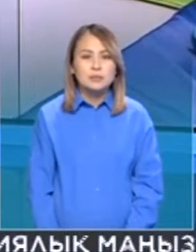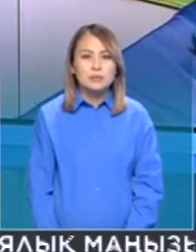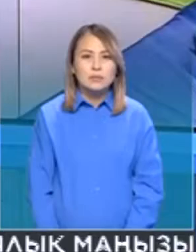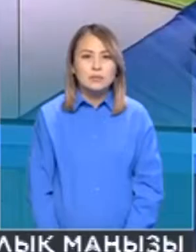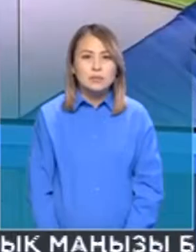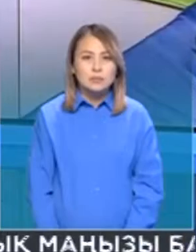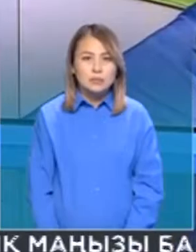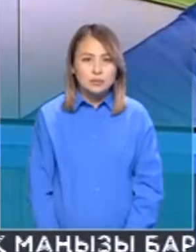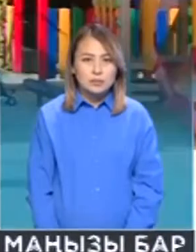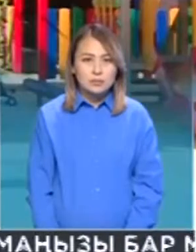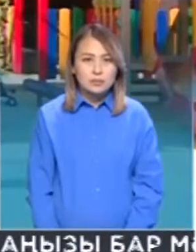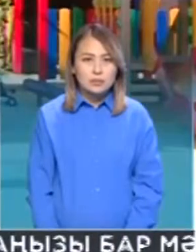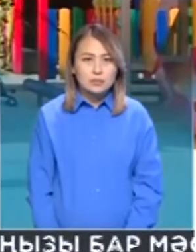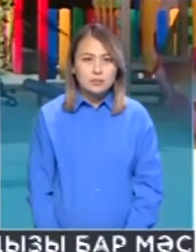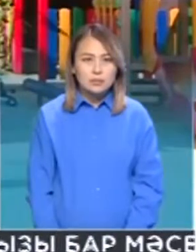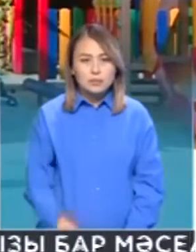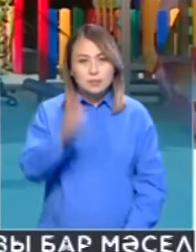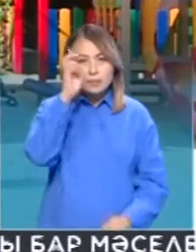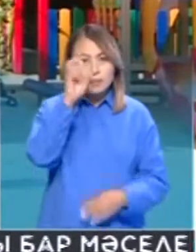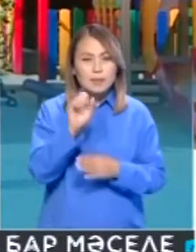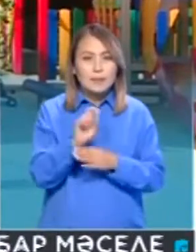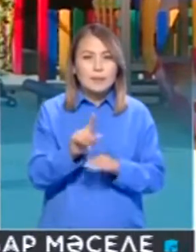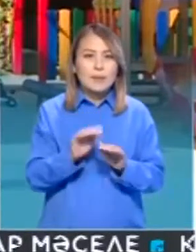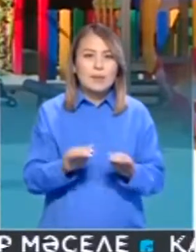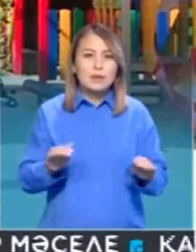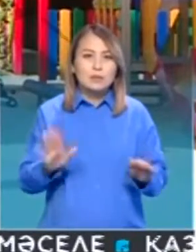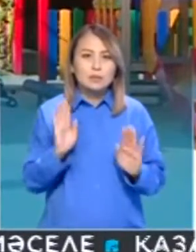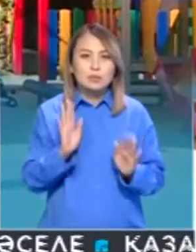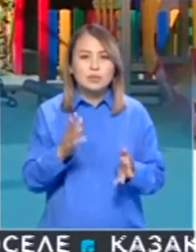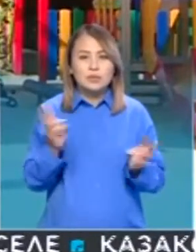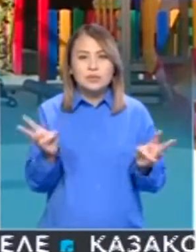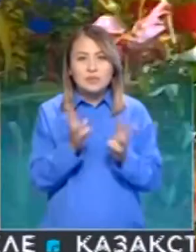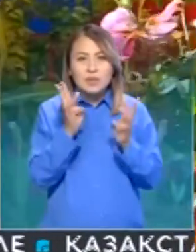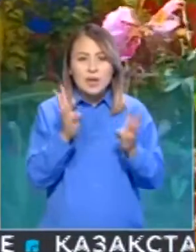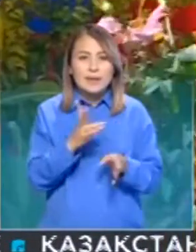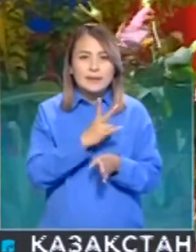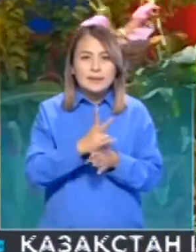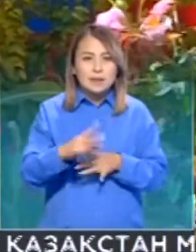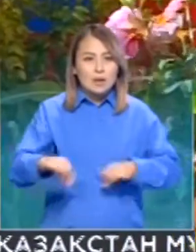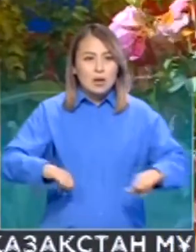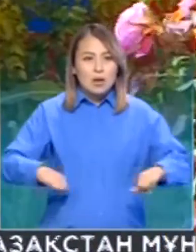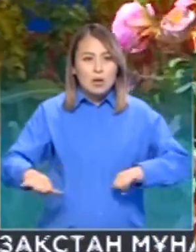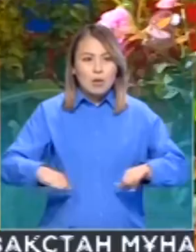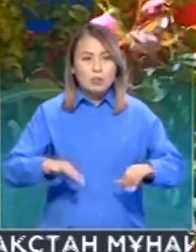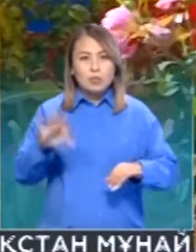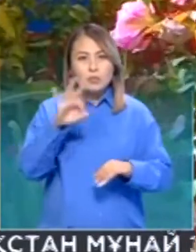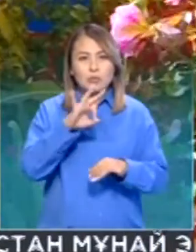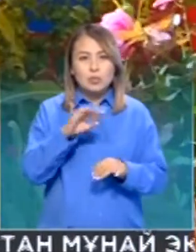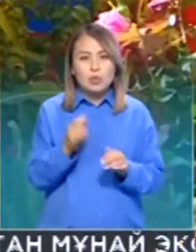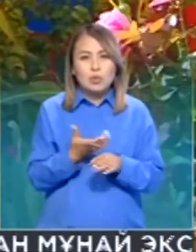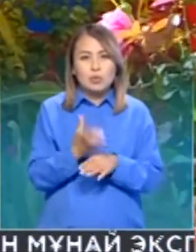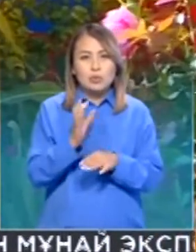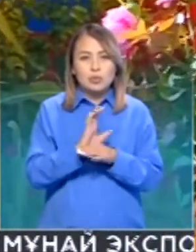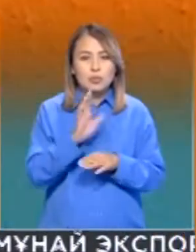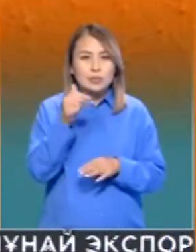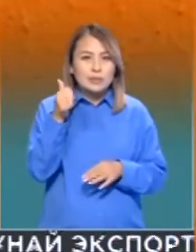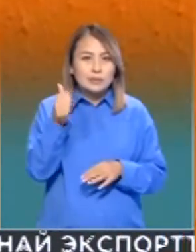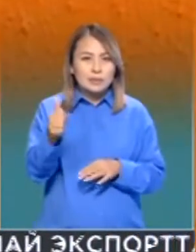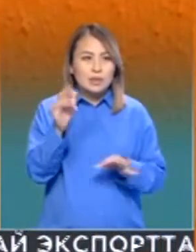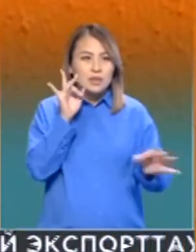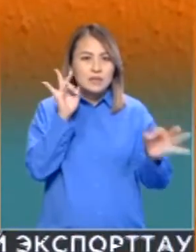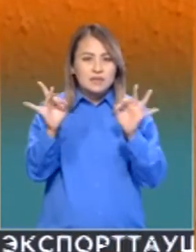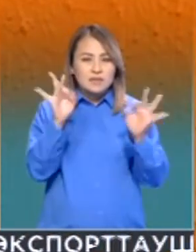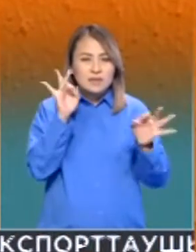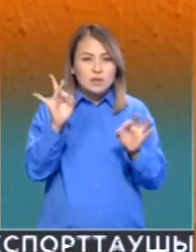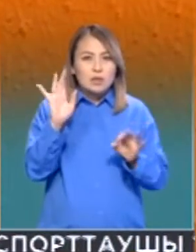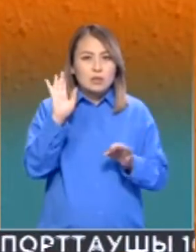білді. Мемлекеттік тапсырыс алатын балабақшалар енді өртке және терроризмге қарсы қауіпсіздікті күшейтіп, дабыл түймесі мен ішкі